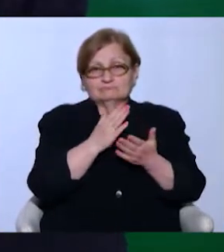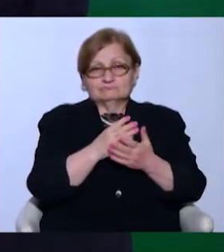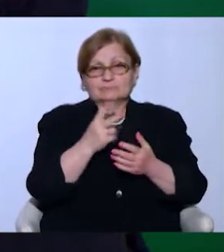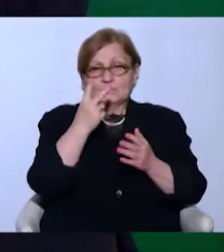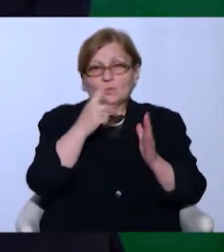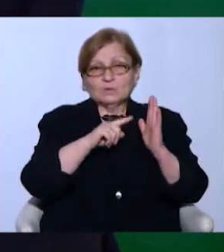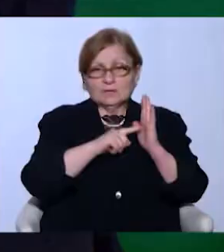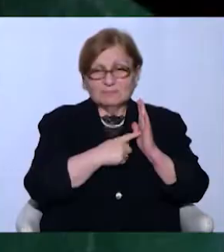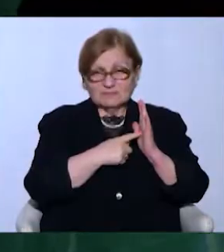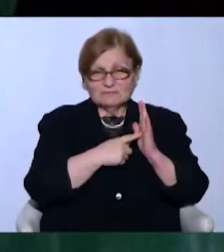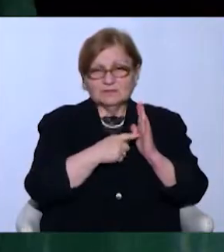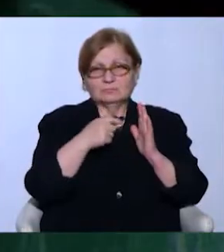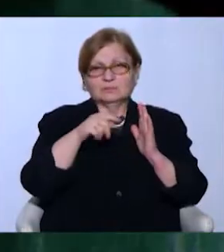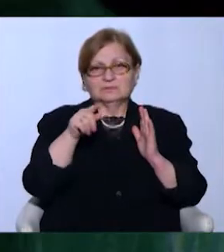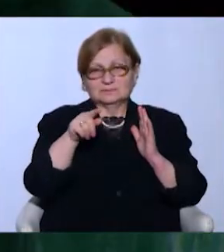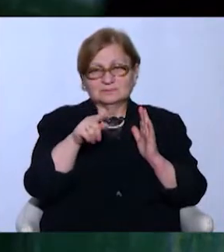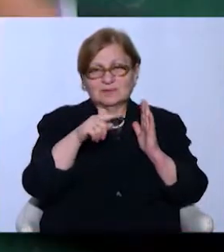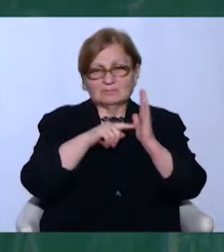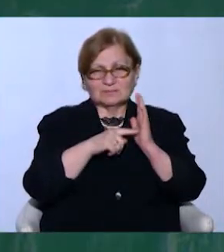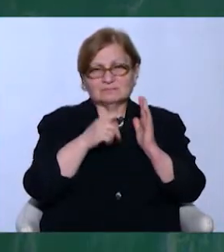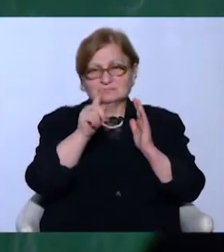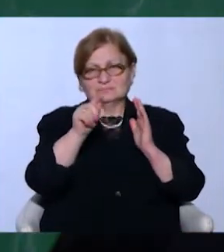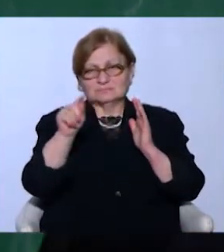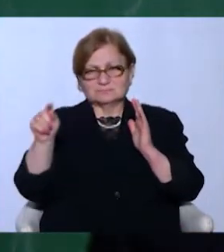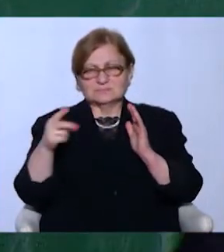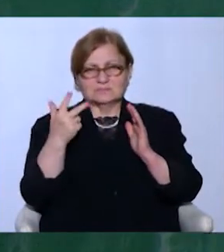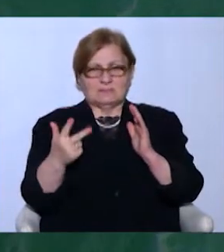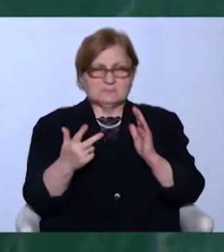2 გამრავლებული 2-ზე, გამრავლებული 2-ზე და გამრავლებული 3-ზე. ასეა.